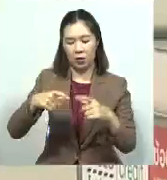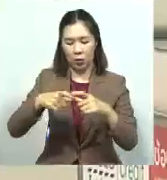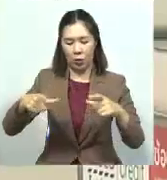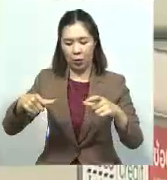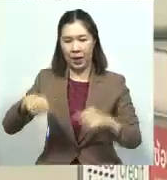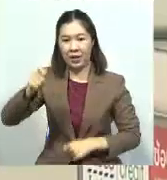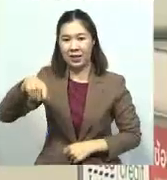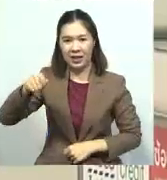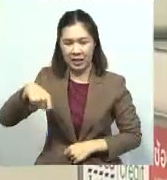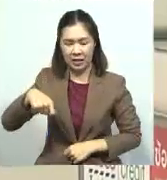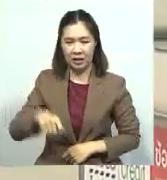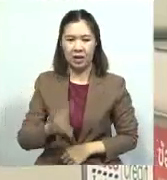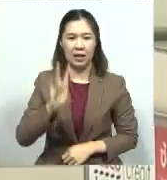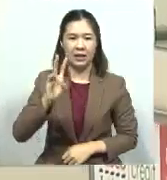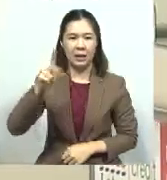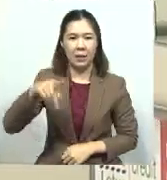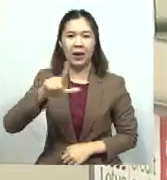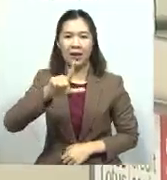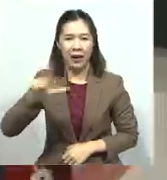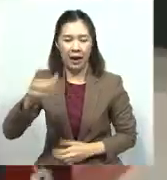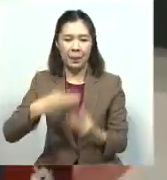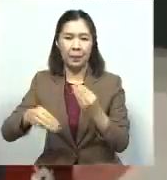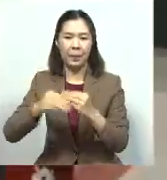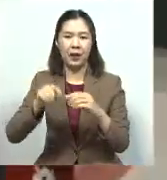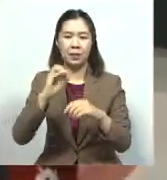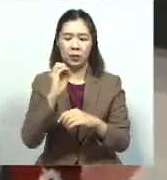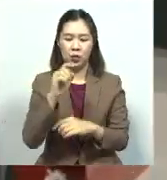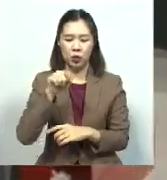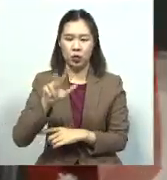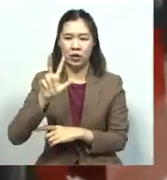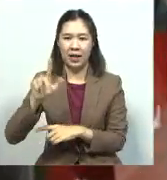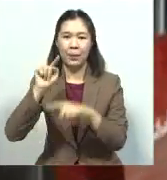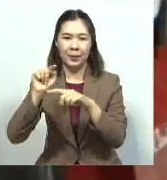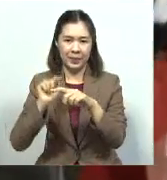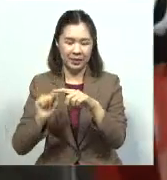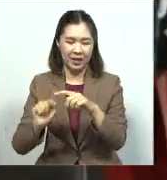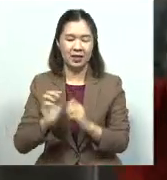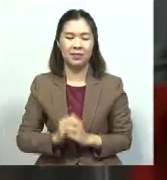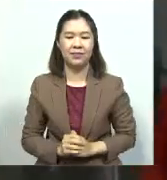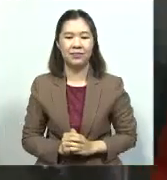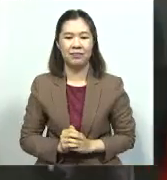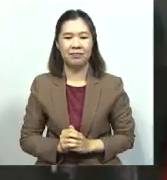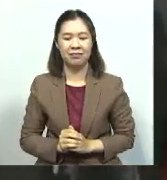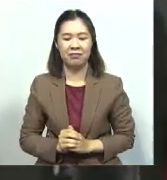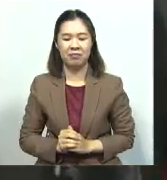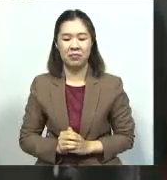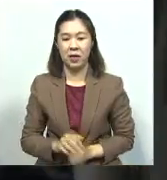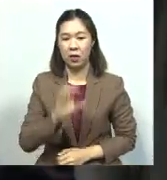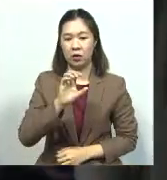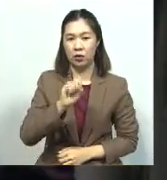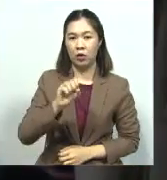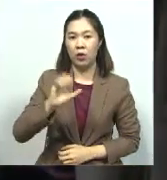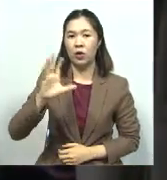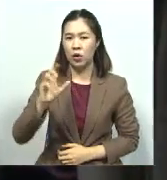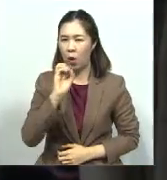ก็มีมูลค่ากว่า 7,000 ล้านบาทเพิ่มขึ้นร้อยละ 0.3 ค่ะซึ่งการขยายตัวอันนี้เนี่ยนะคะทางสสช.รายง